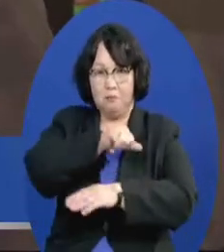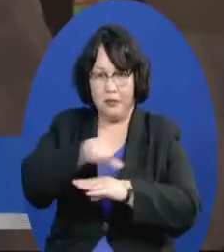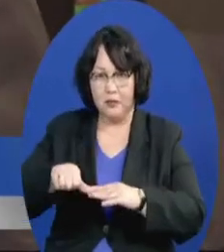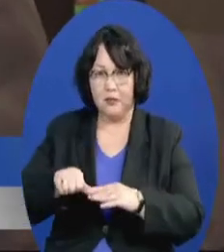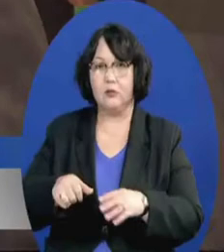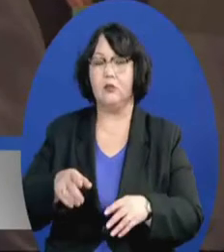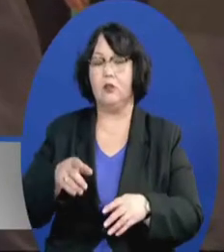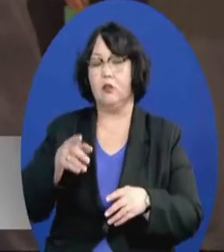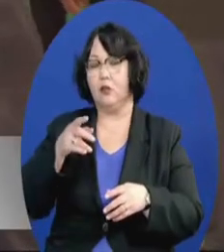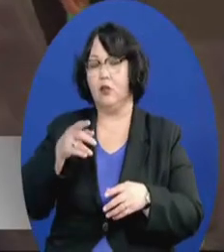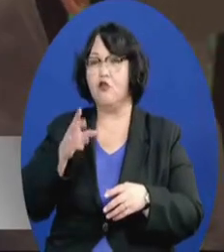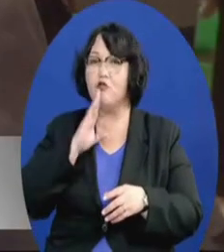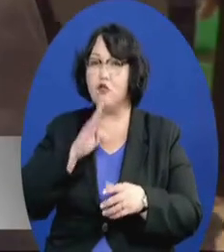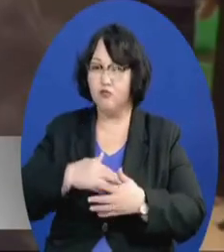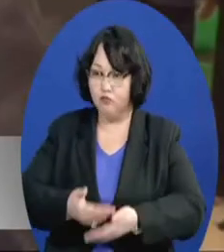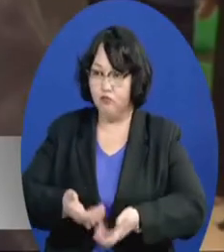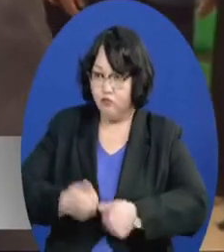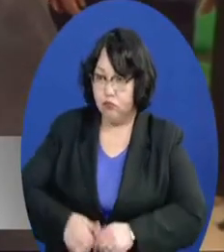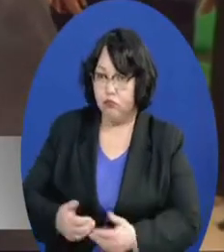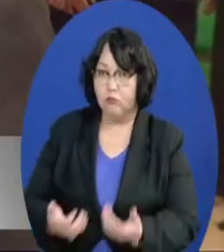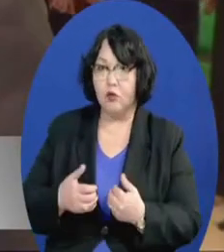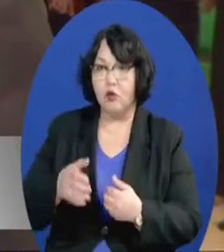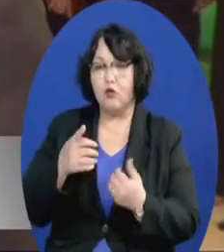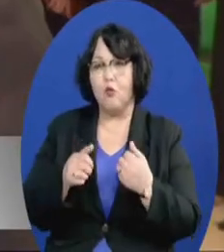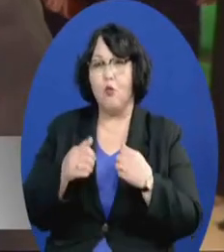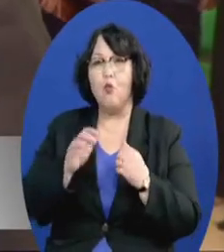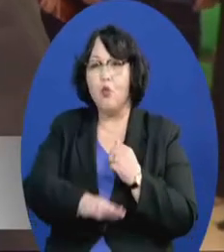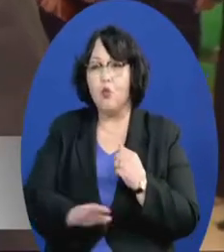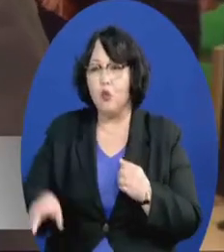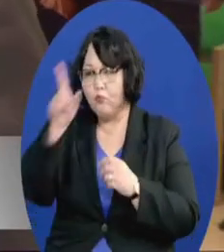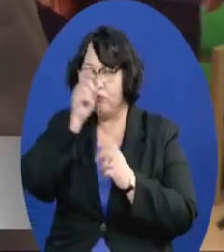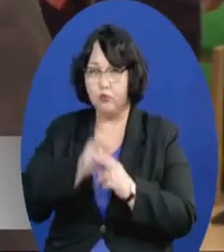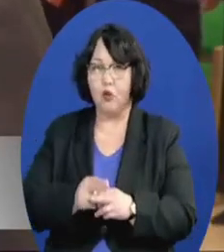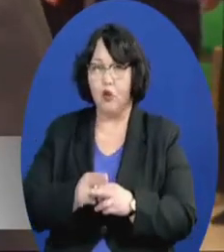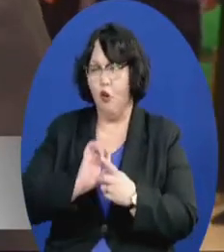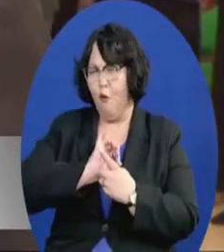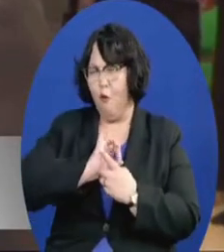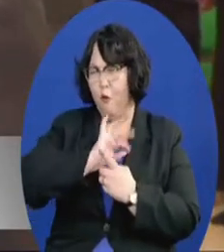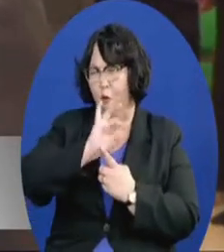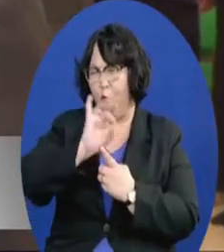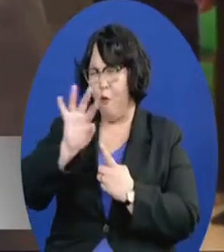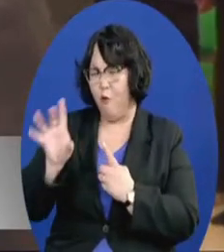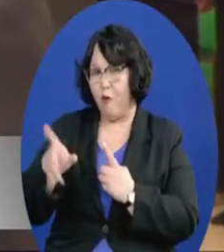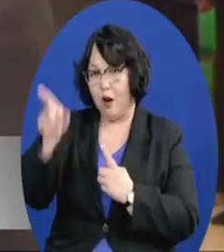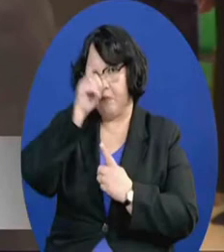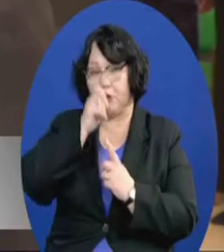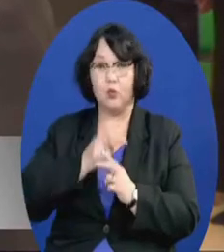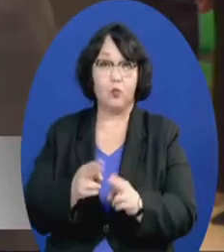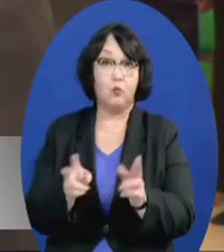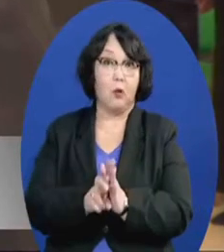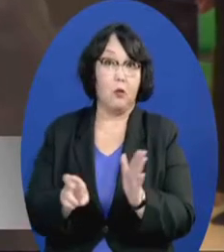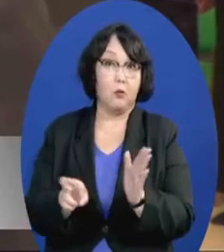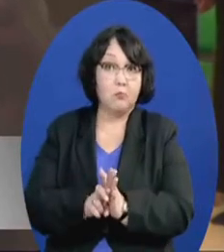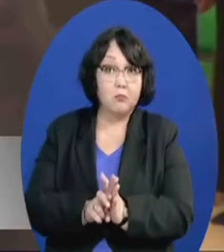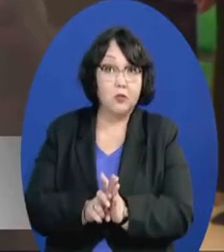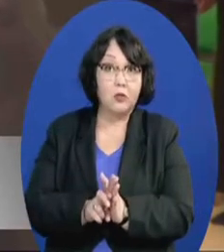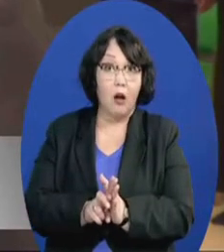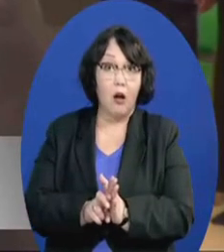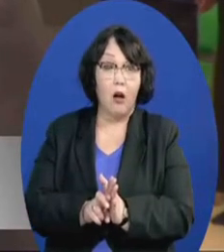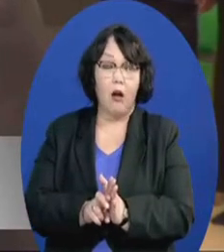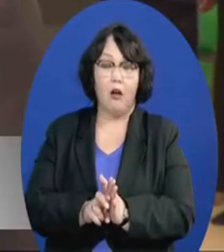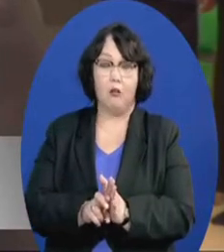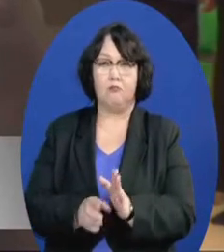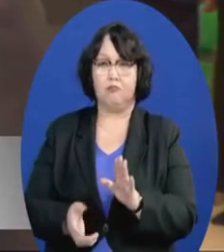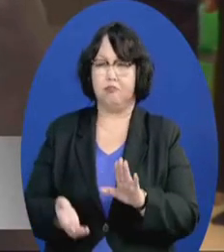хөвүүлчдэг хүүхдийн тусламжаа үзүүлждэг. Ерөөсөө л одоо тусгай одоо төрөлцсөн эмнэлгүүдтэй ижил хэмжээний тусламж үйлчилгээд